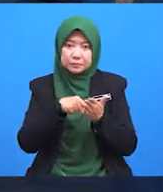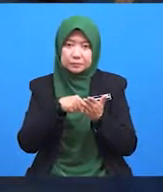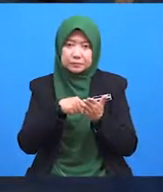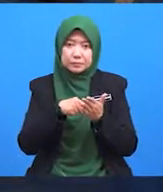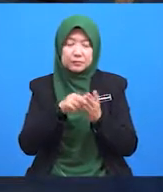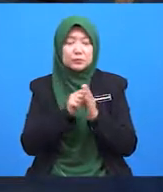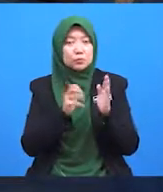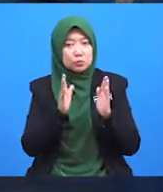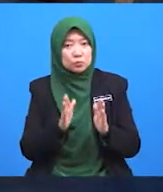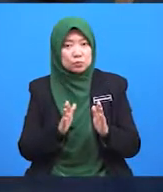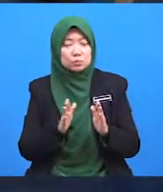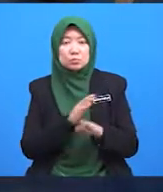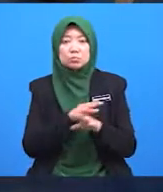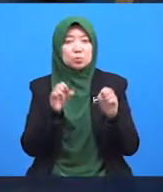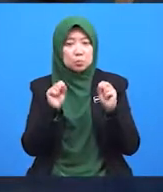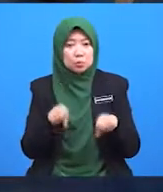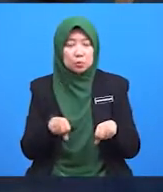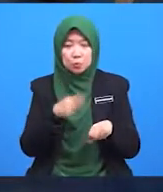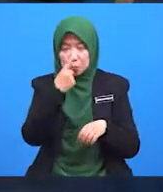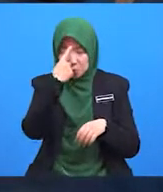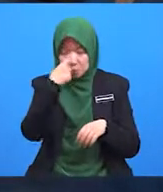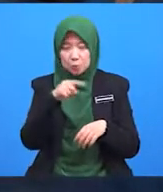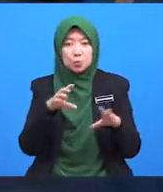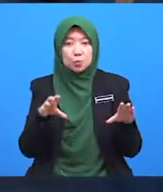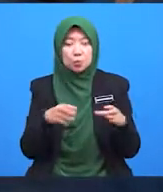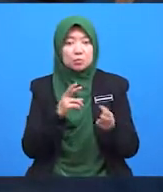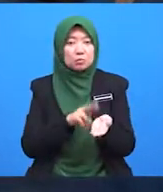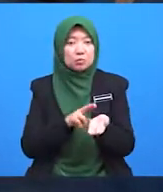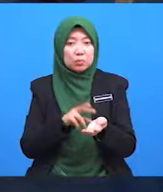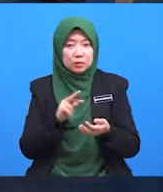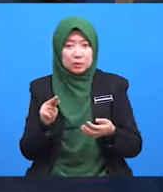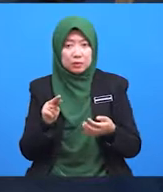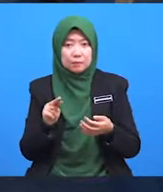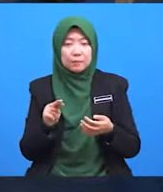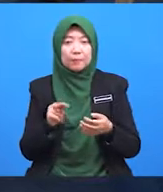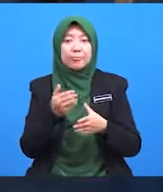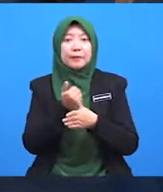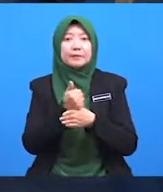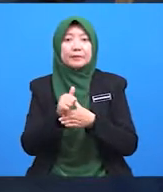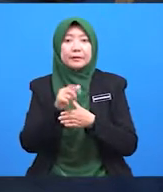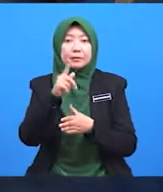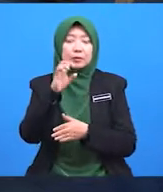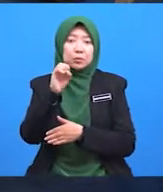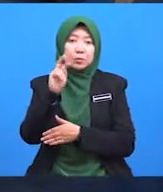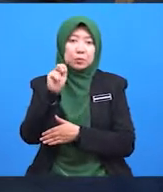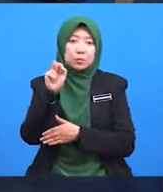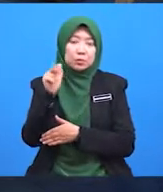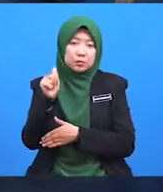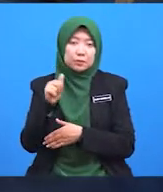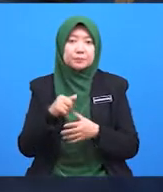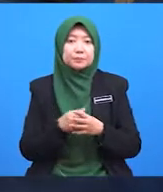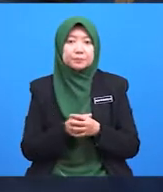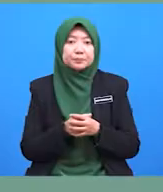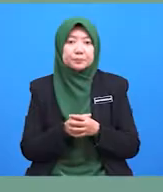mana seseorang tidak dibenarkan untuk melakukan rawatan. Antara kontraindikasi bagi rawatan